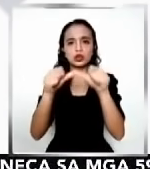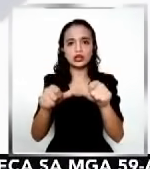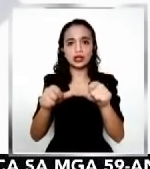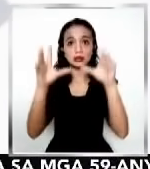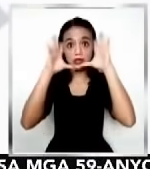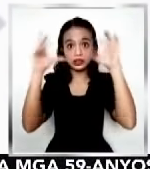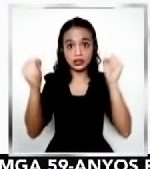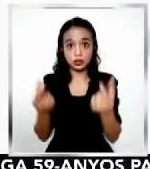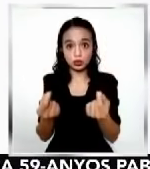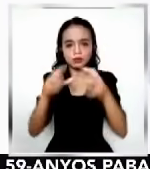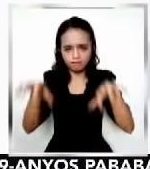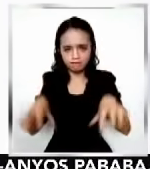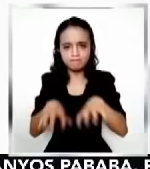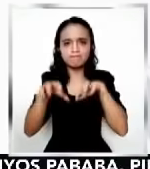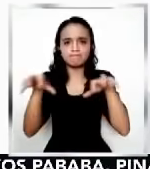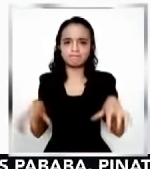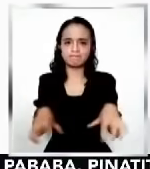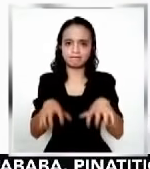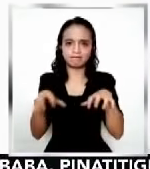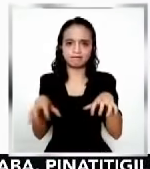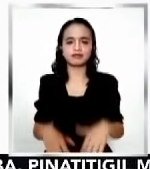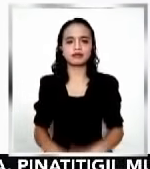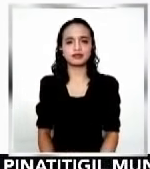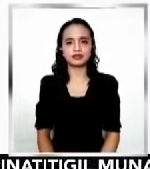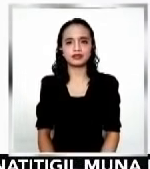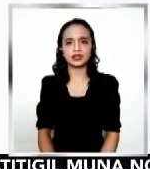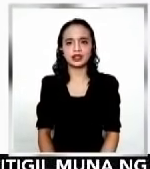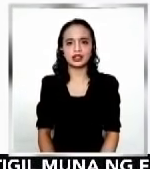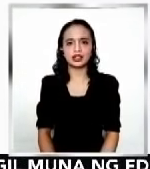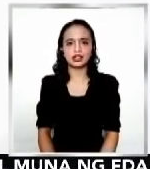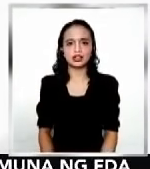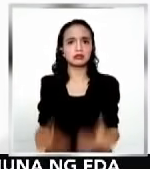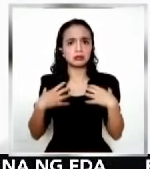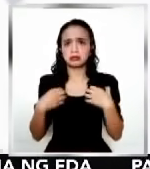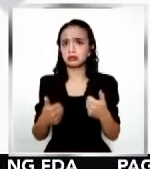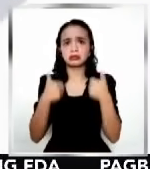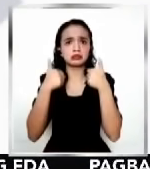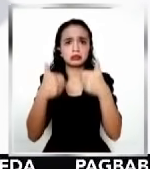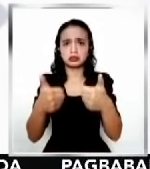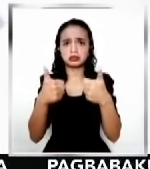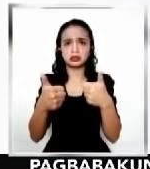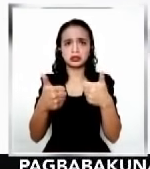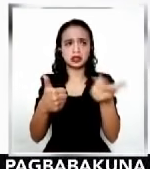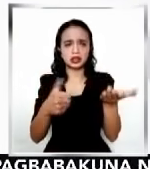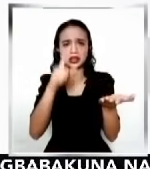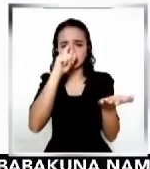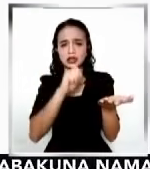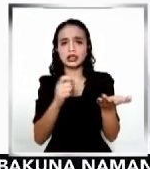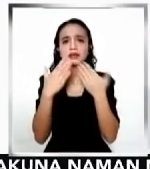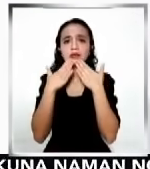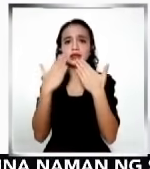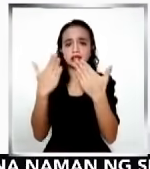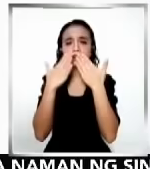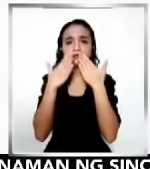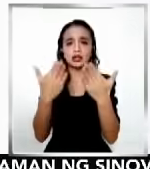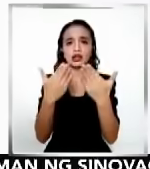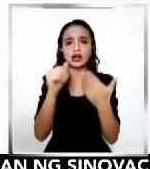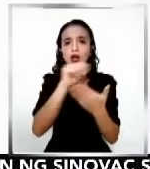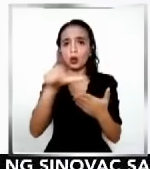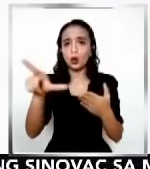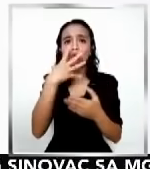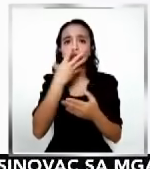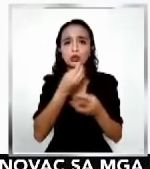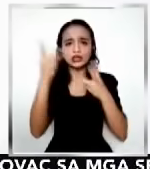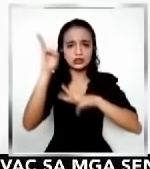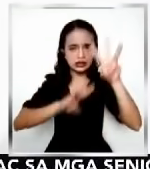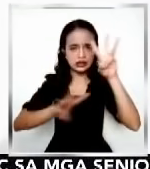bilang pinuno ng gobyerno. Malusog daw ang Pangulo para sa kanyang edad at nagpapasalamat siya sa mga nag-aalala at humihiling ng